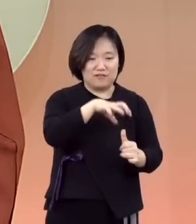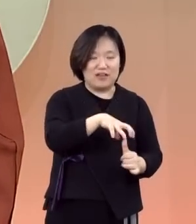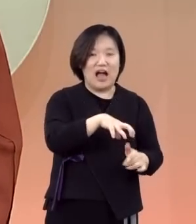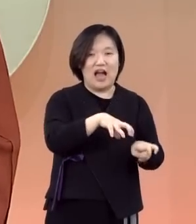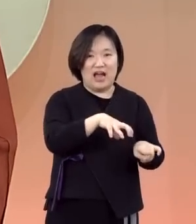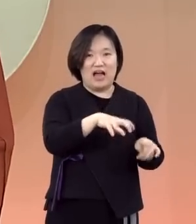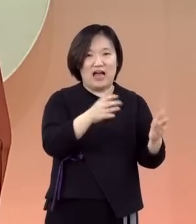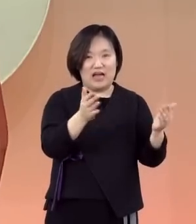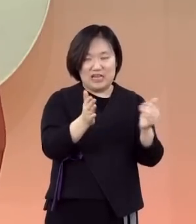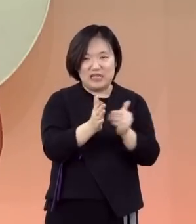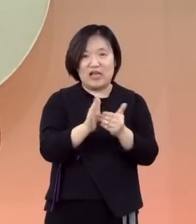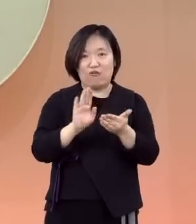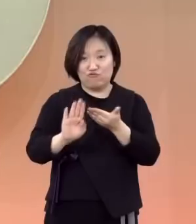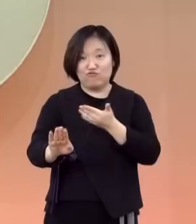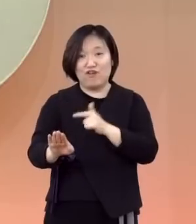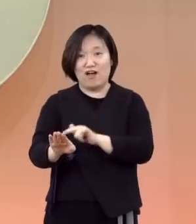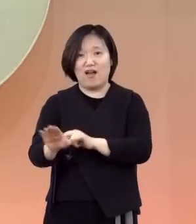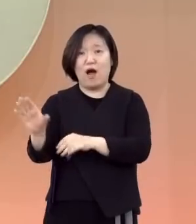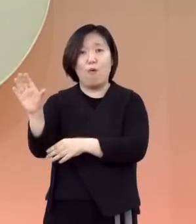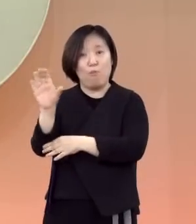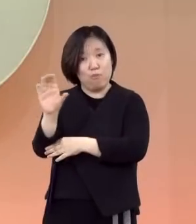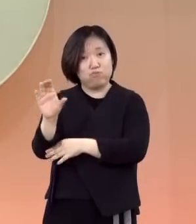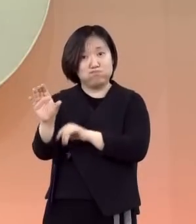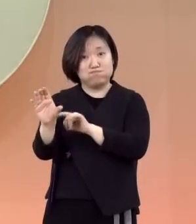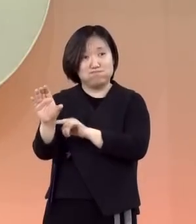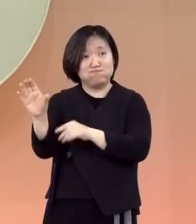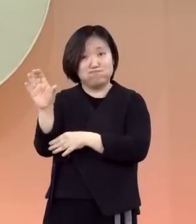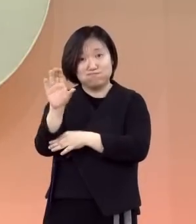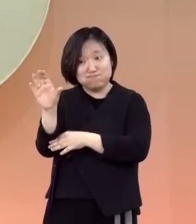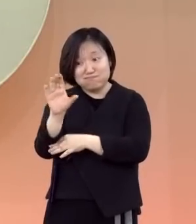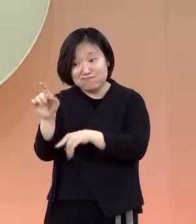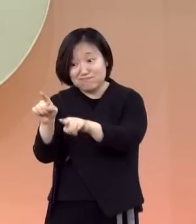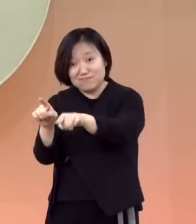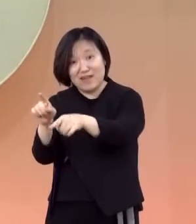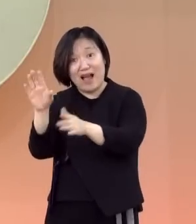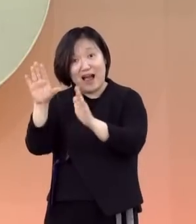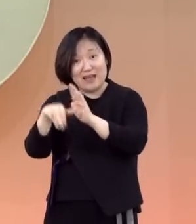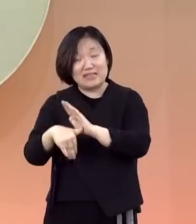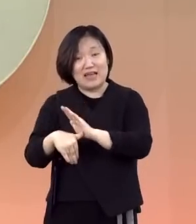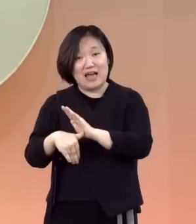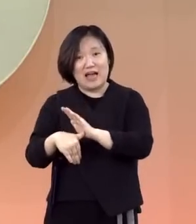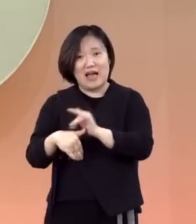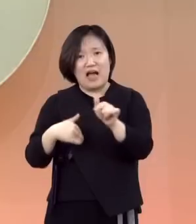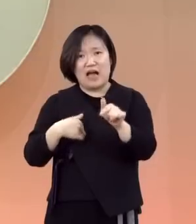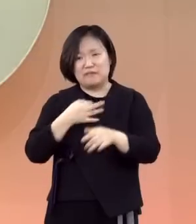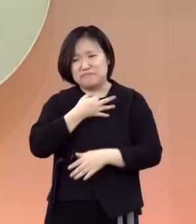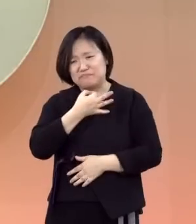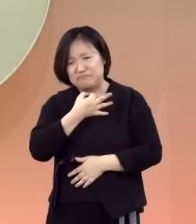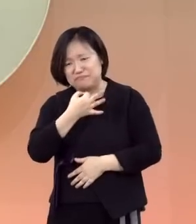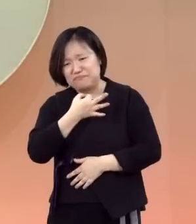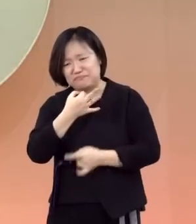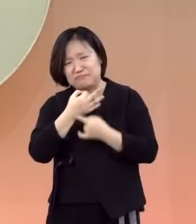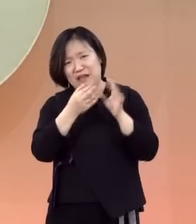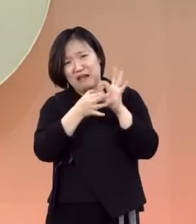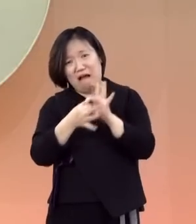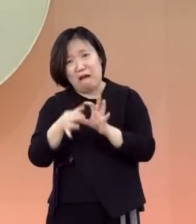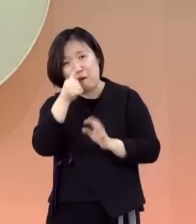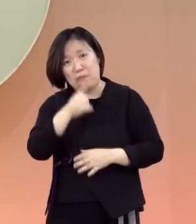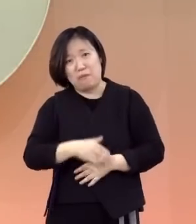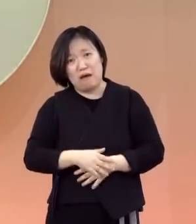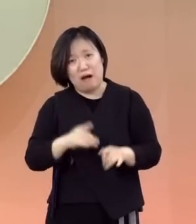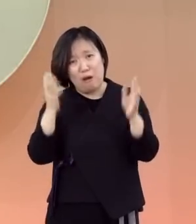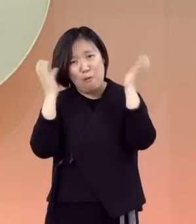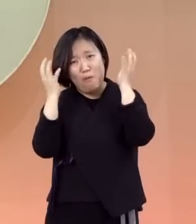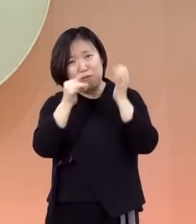. 격리기간이끝나고방송에복귀한후에도기침이 계속남아저를괴롭혔습니다. 나